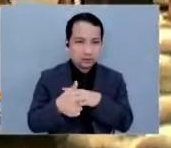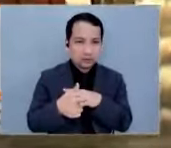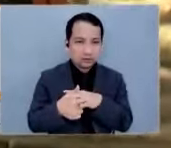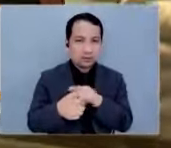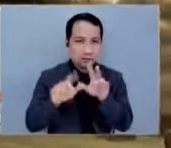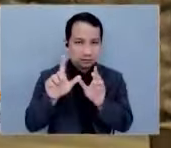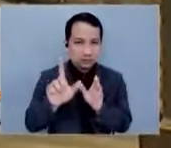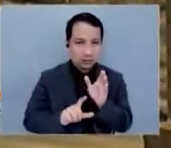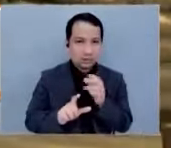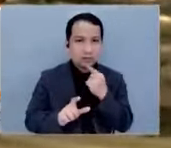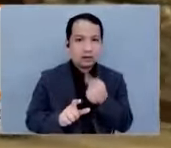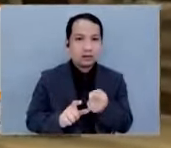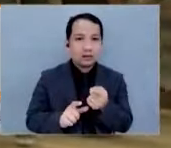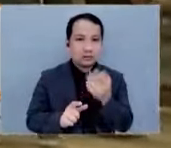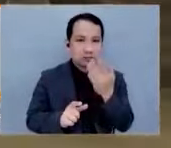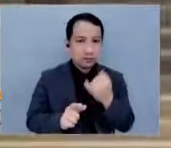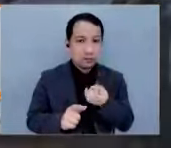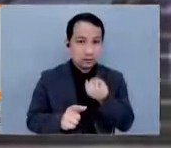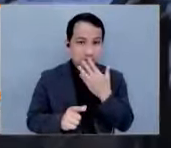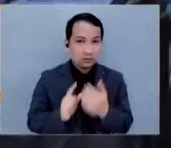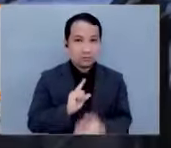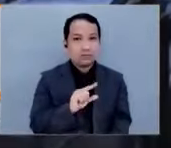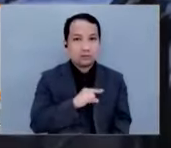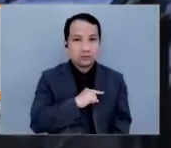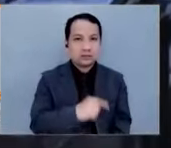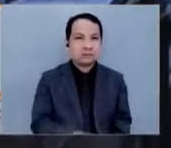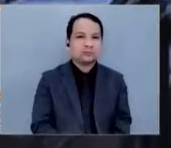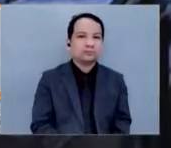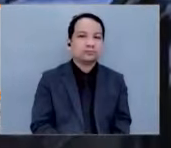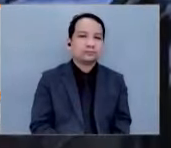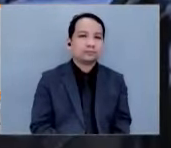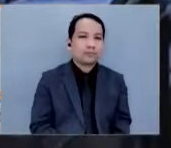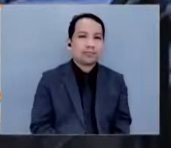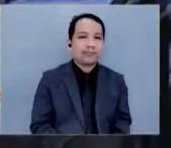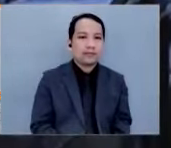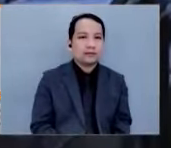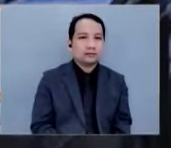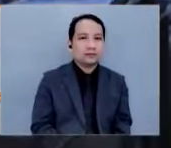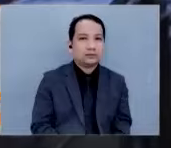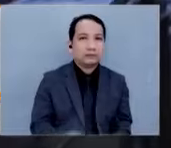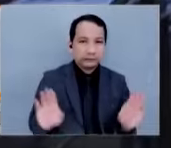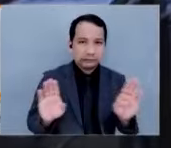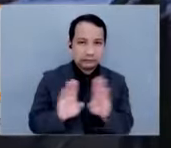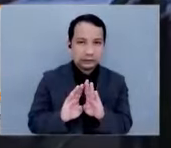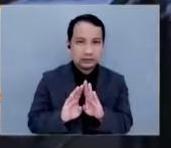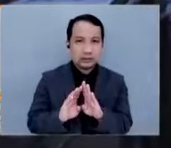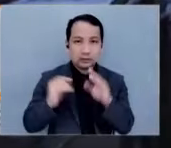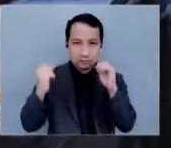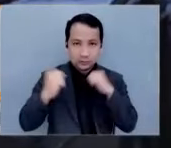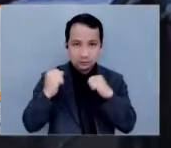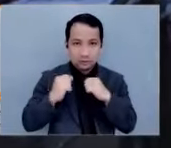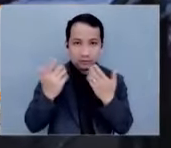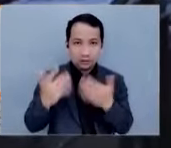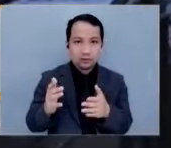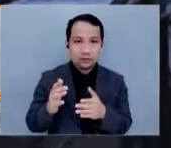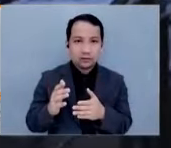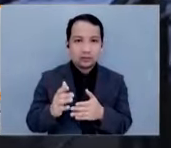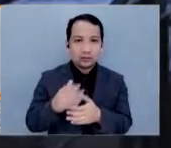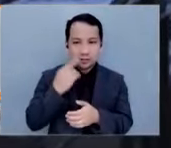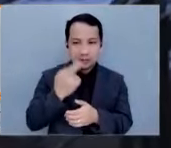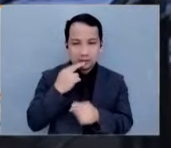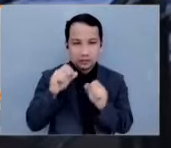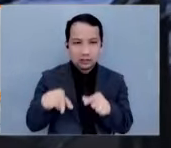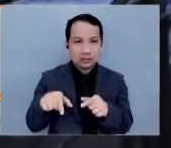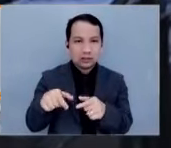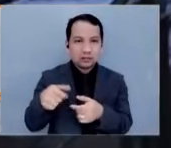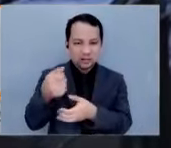nabenta dahil nga pangit ang kalidad. At pag nagkasarahan na, they will issue rice sales to the millers gamit